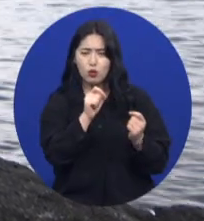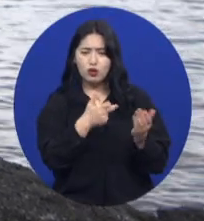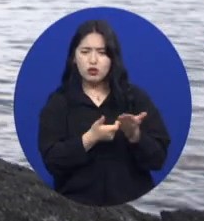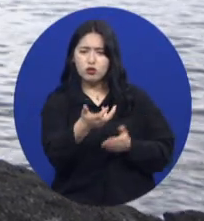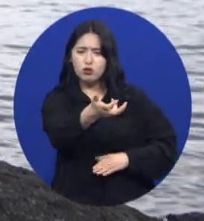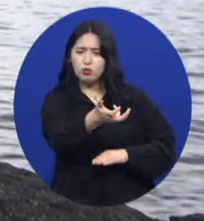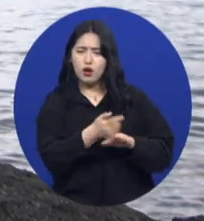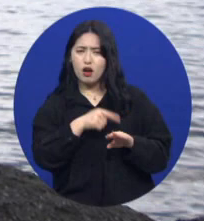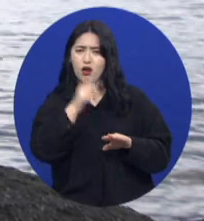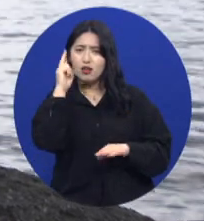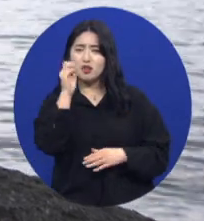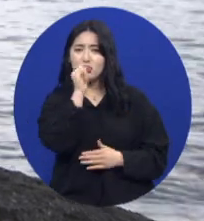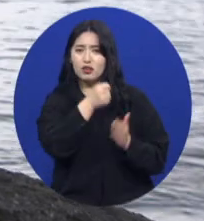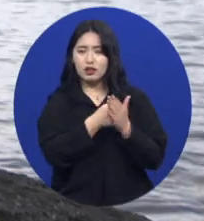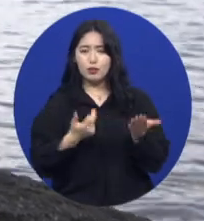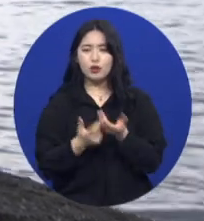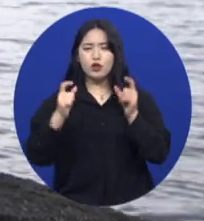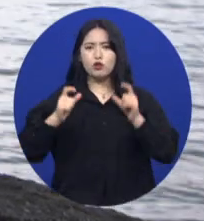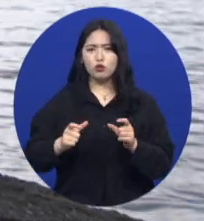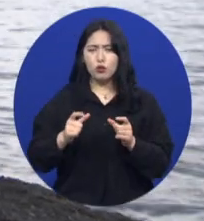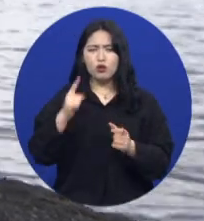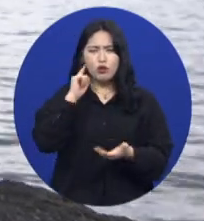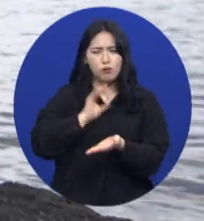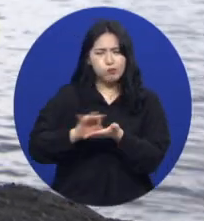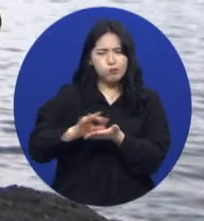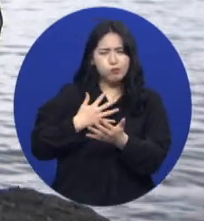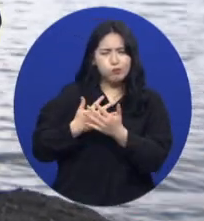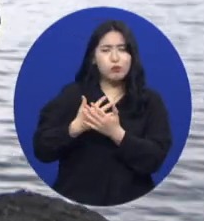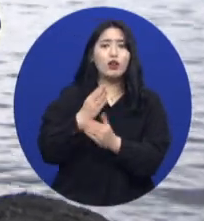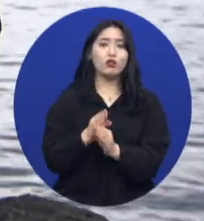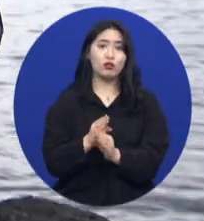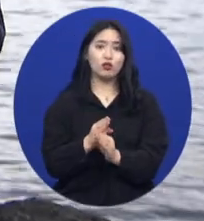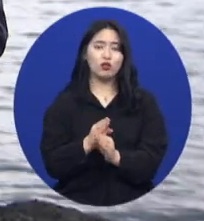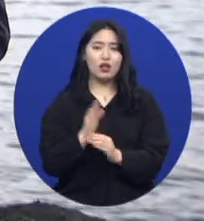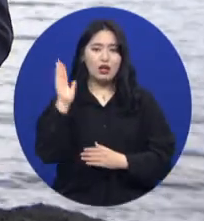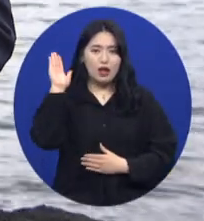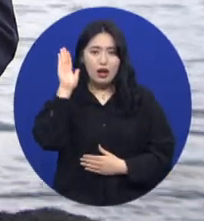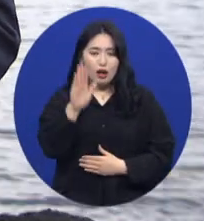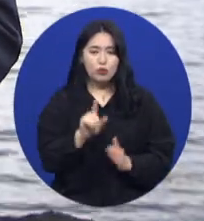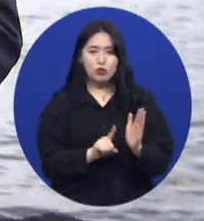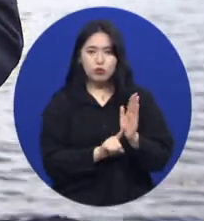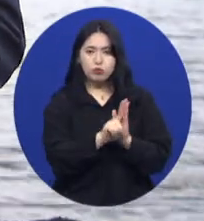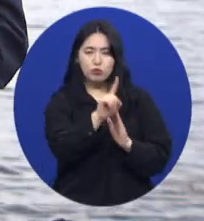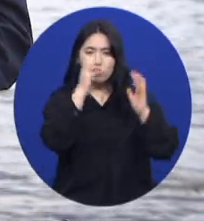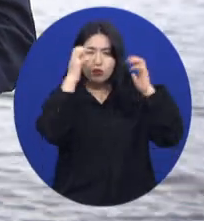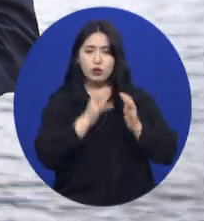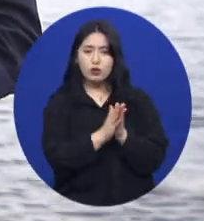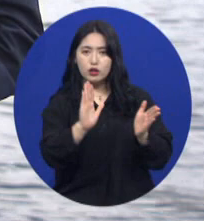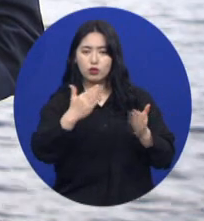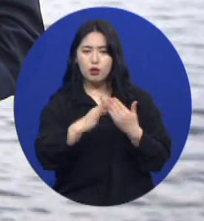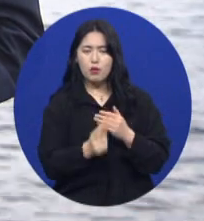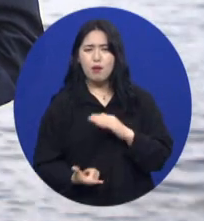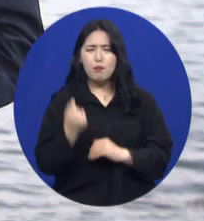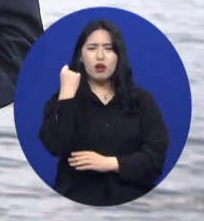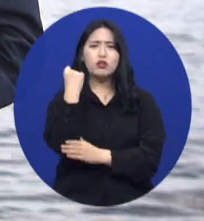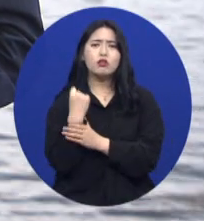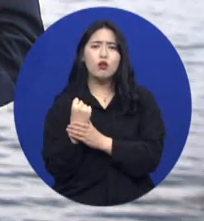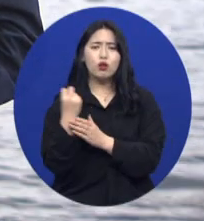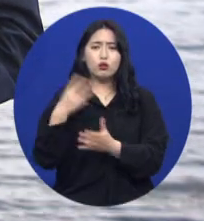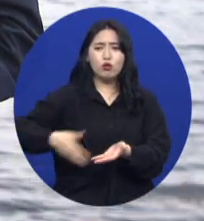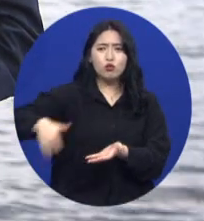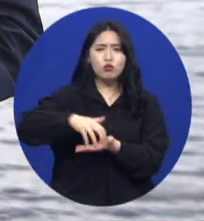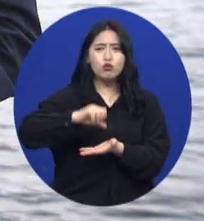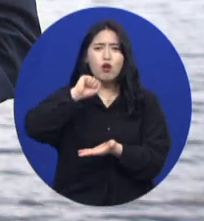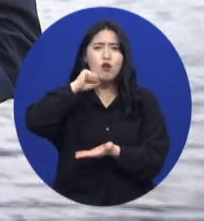밀려 온다 는 예 책의 제주도는 바짝 긴장하고 있습니다 앞으로 기온이 올라가면 더 빨리 썼고 수가 하기도